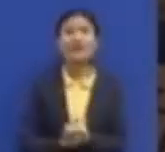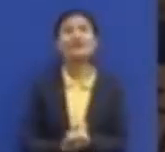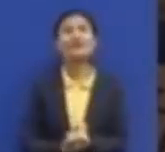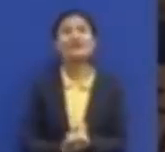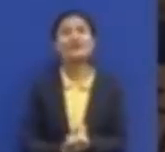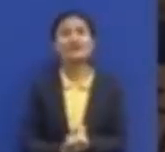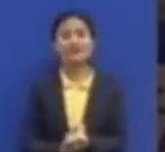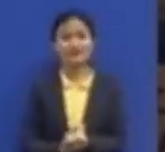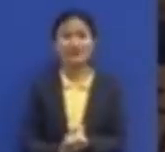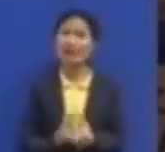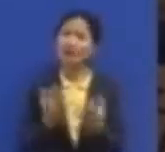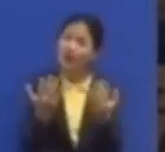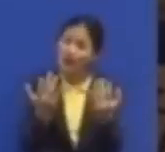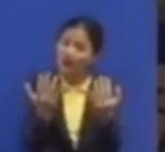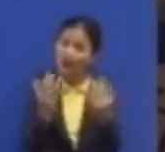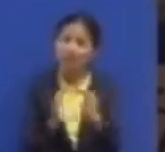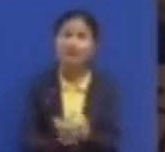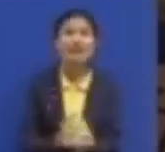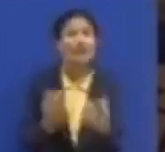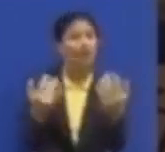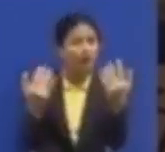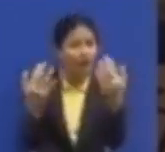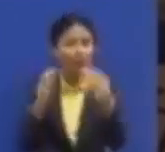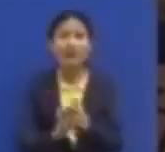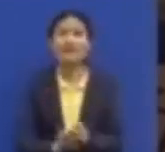สักครู่ให้พูดเต็มที่เลย